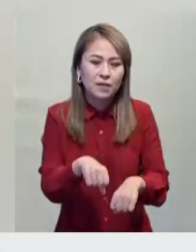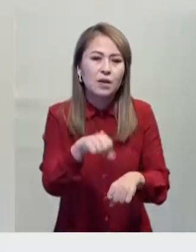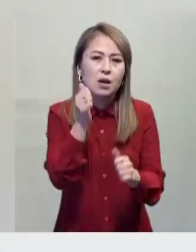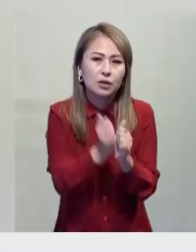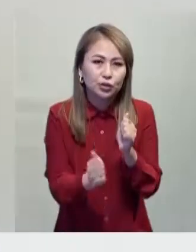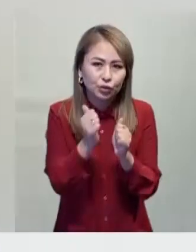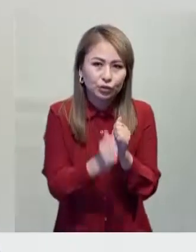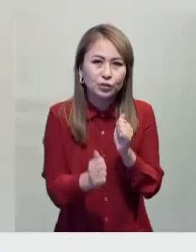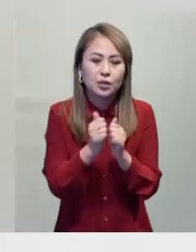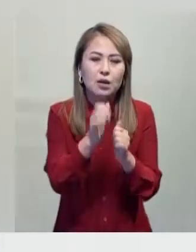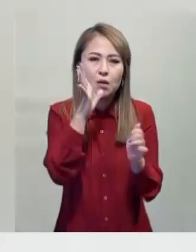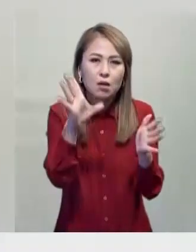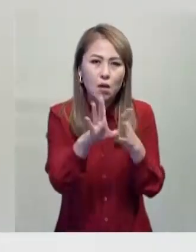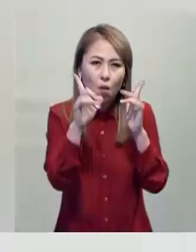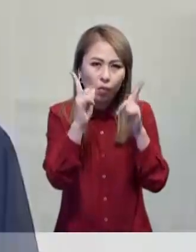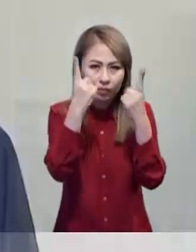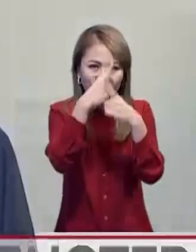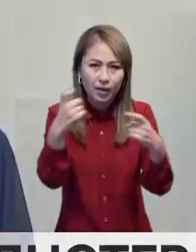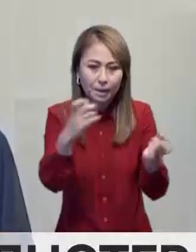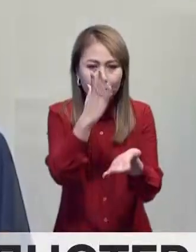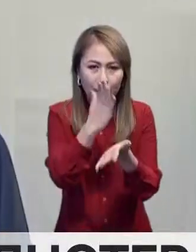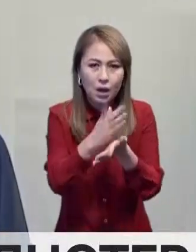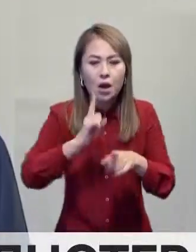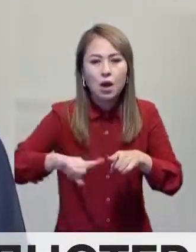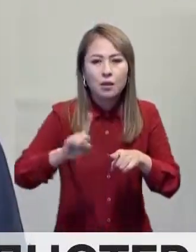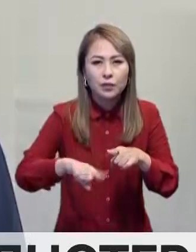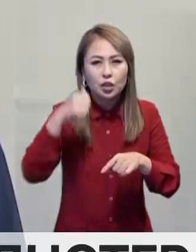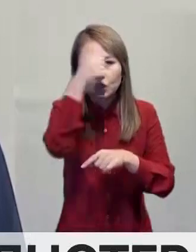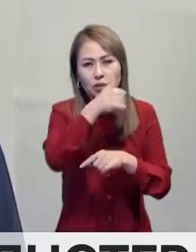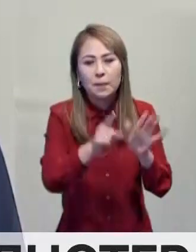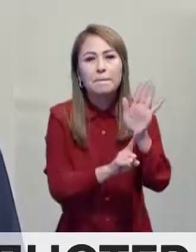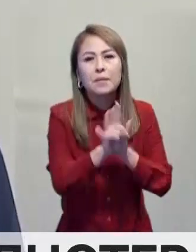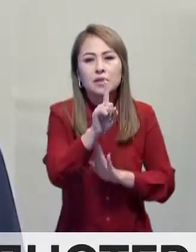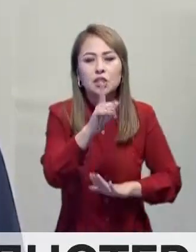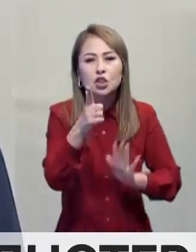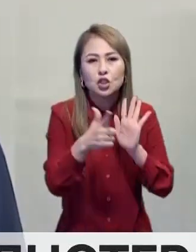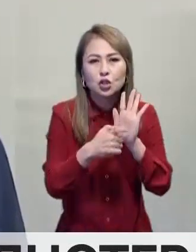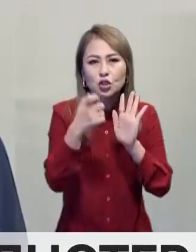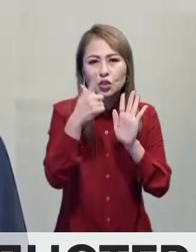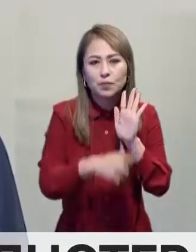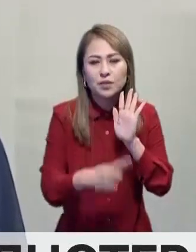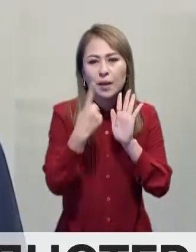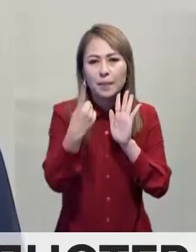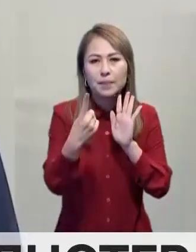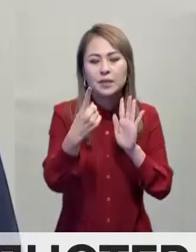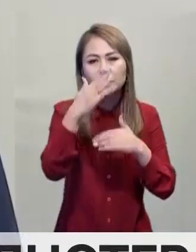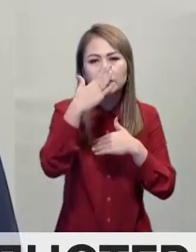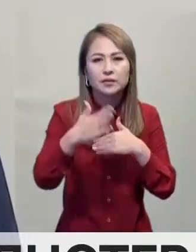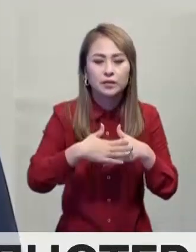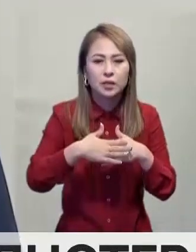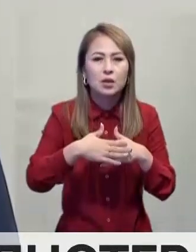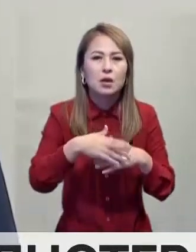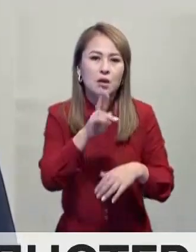күнделікті электрондық хабарлама болып табылады. Ағымдағы жылдың басынан бастап 774 мың азаматқа мемлекеттік